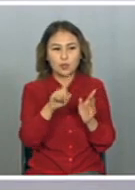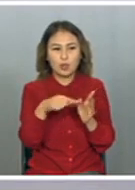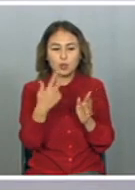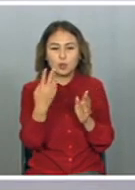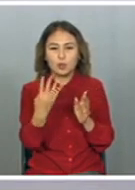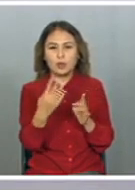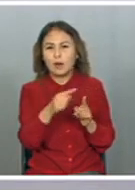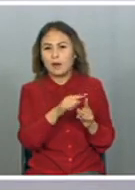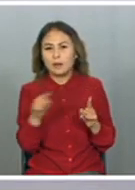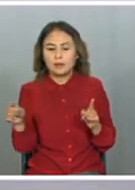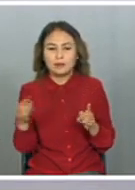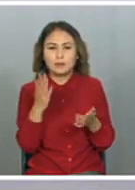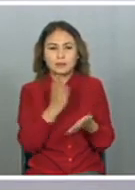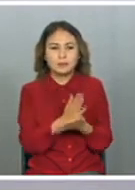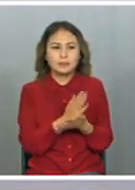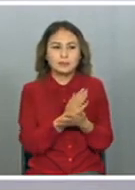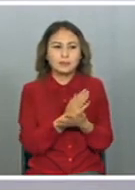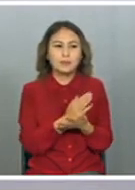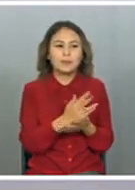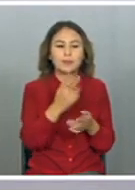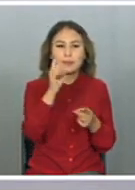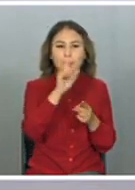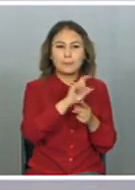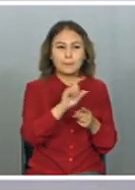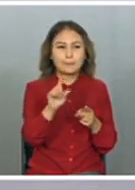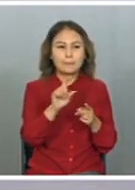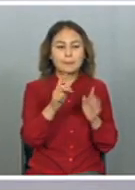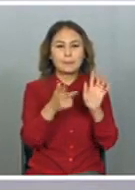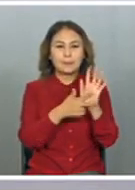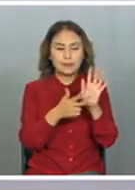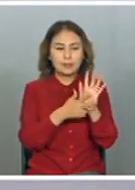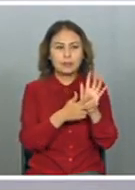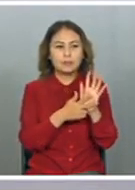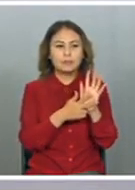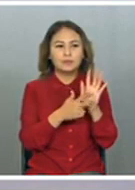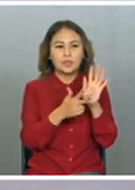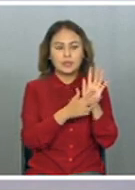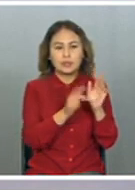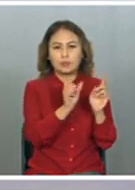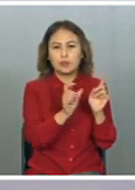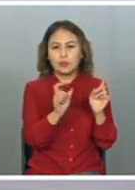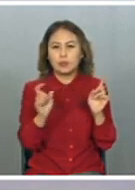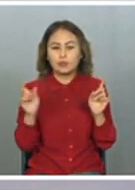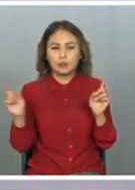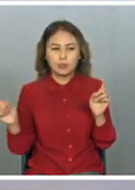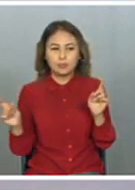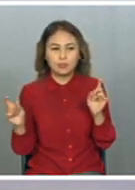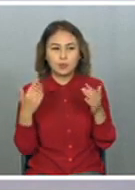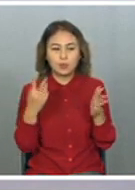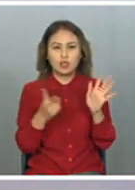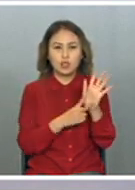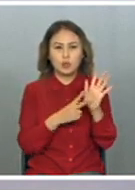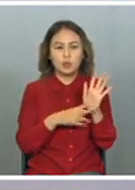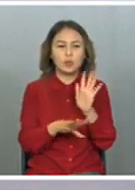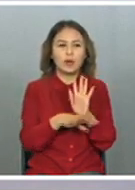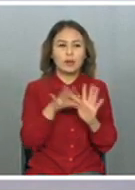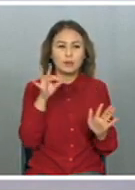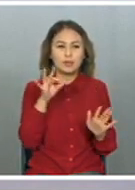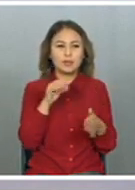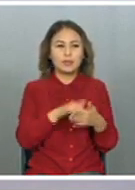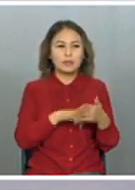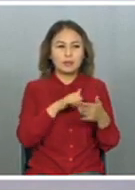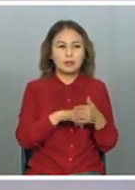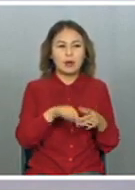арасында орналасқан. Бөлімінде 8 болғандықтан біз 8 бөлікке бөліп, оның 7'ін аламыз. Себебі